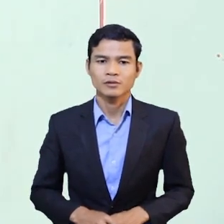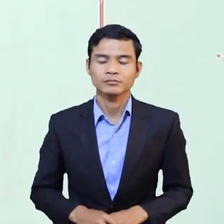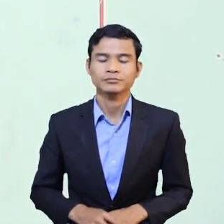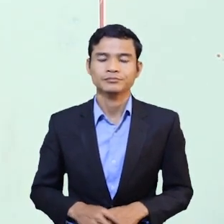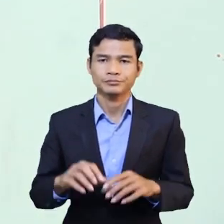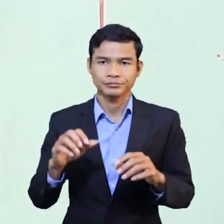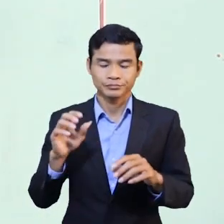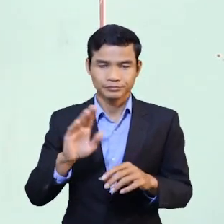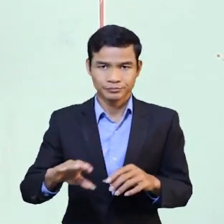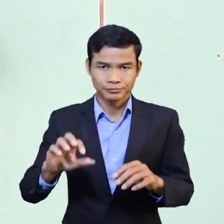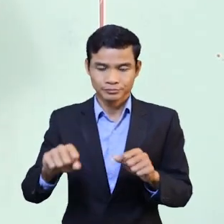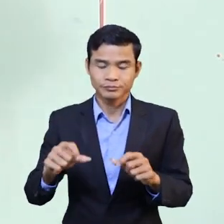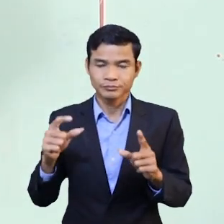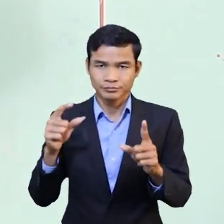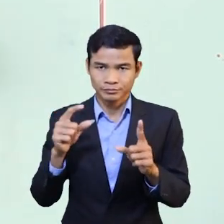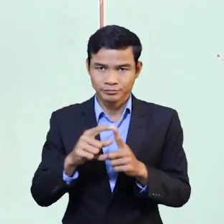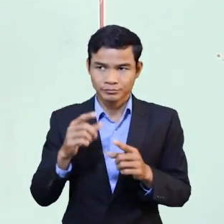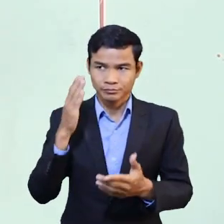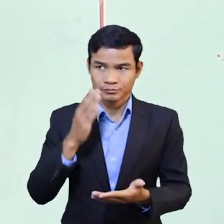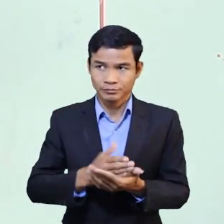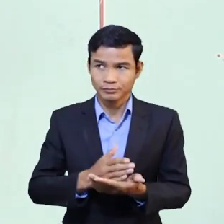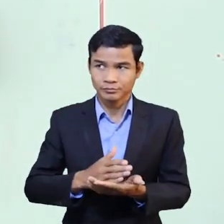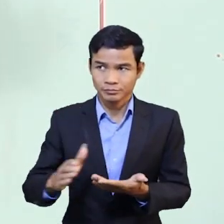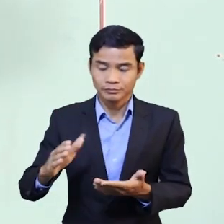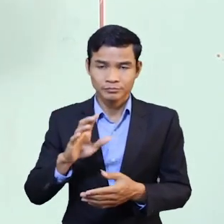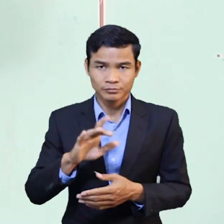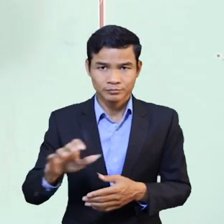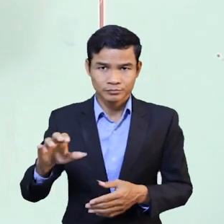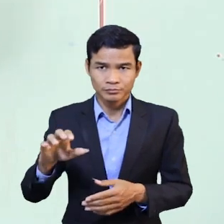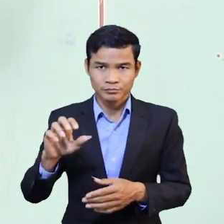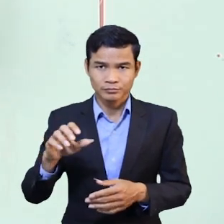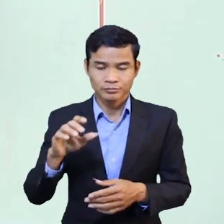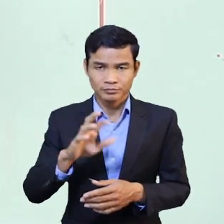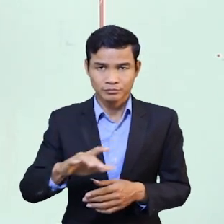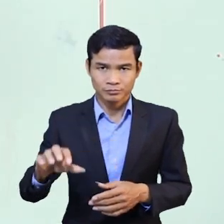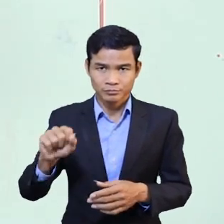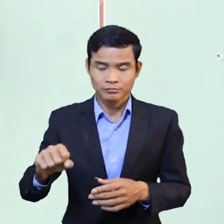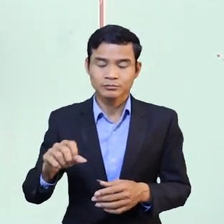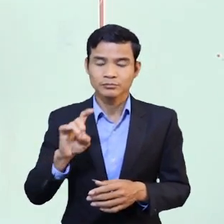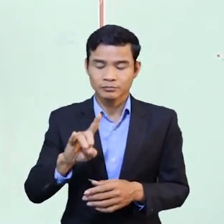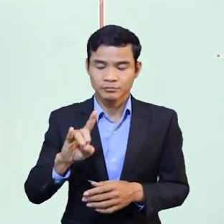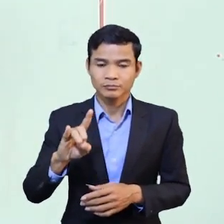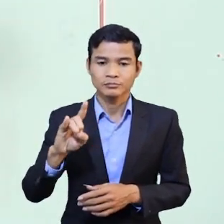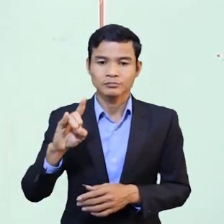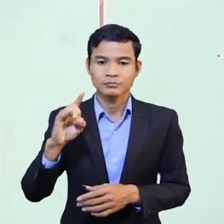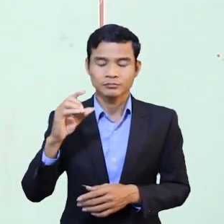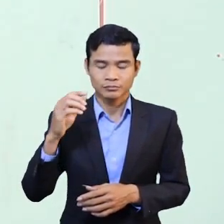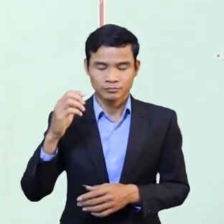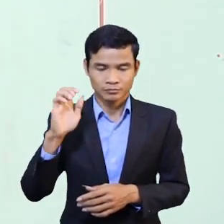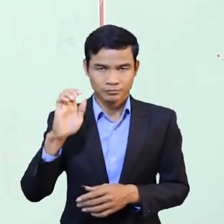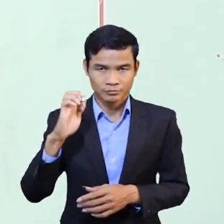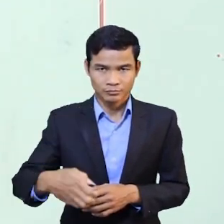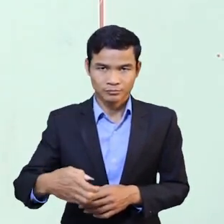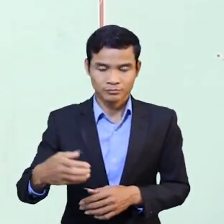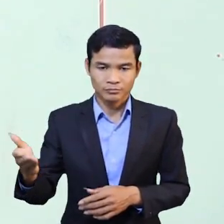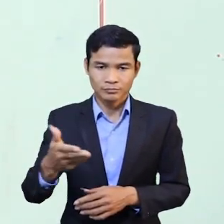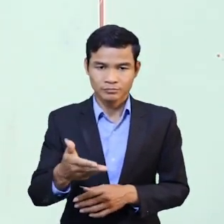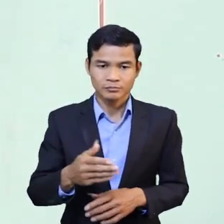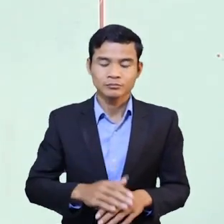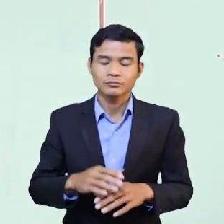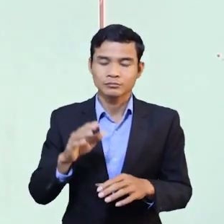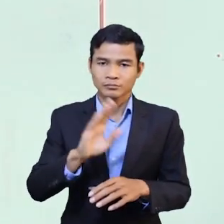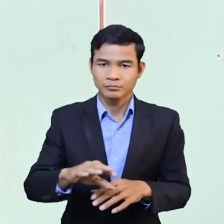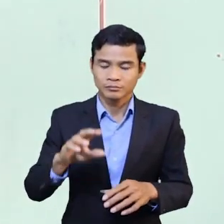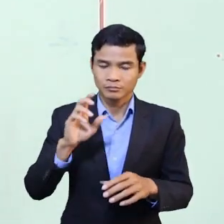chà đôi chân này bịa cầm chát chà ạ son để trụt lời kia cứ mâu chướng chừng cho chà con từng ạ kia ta